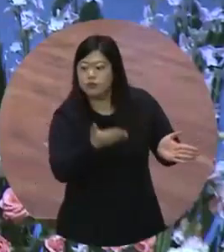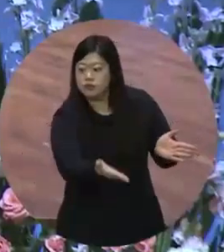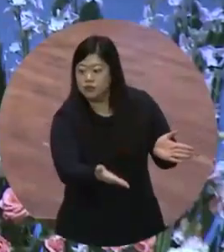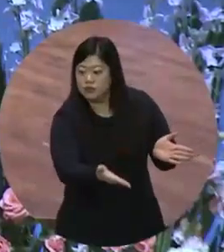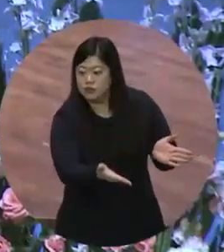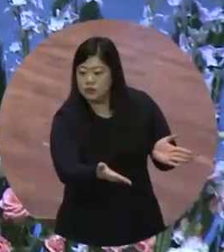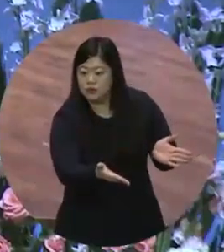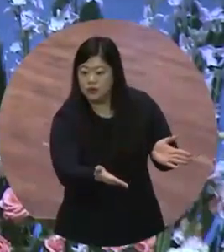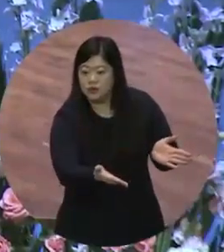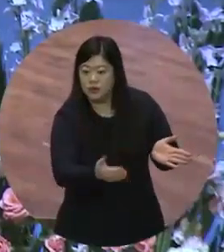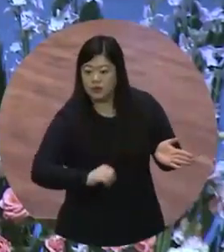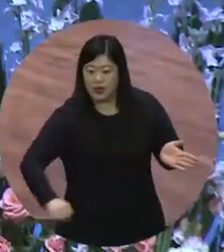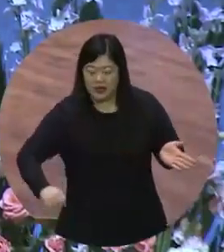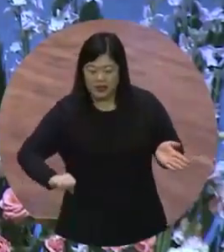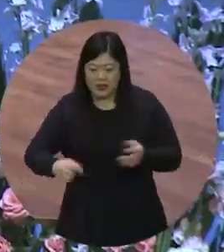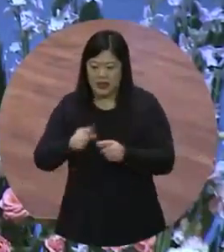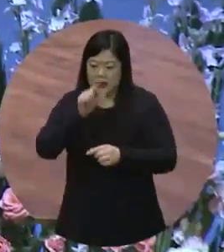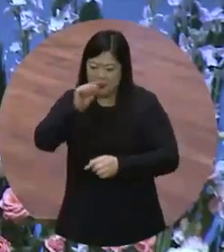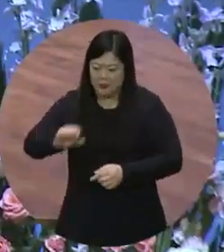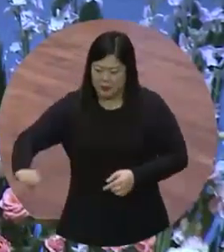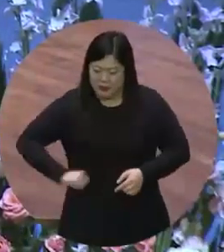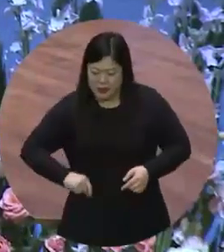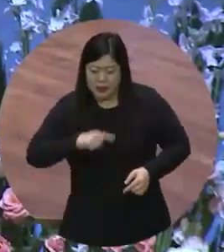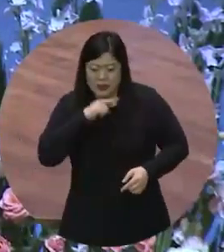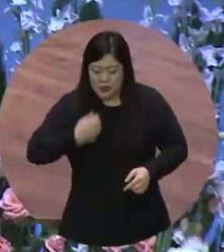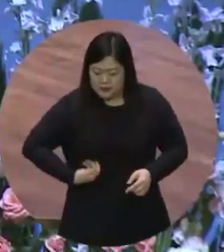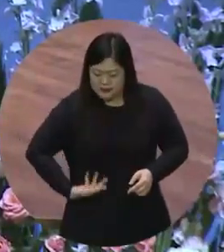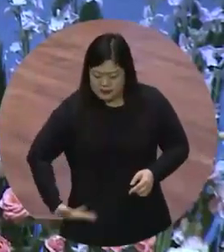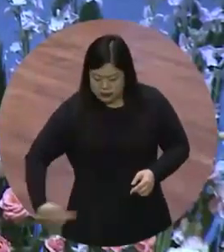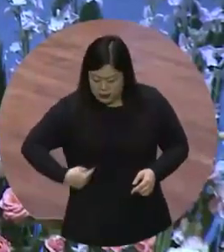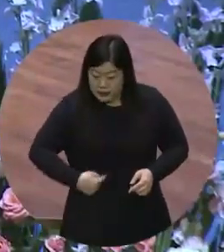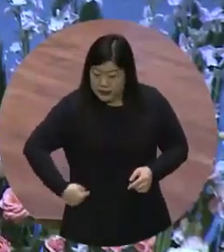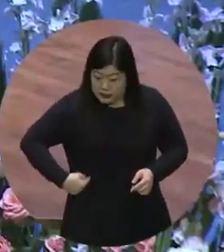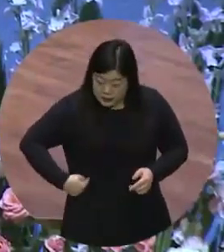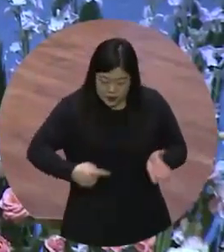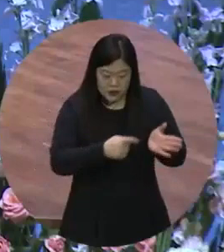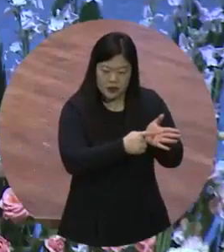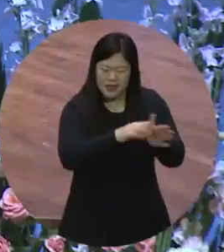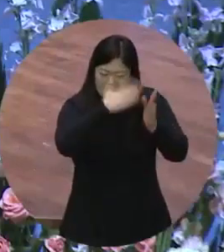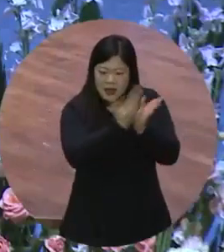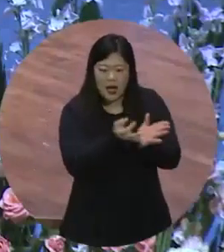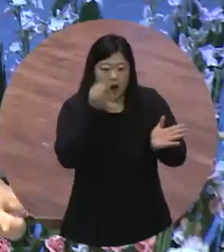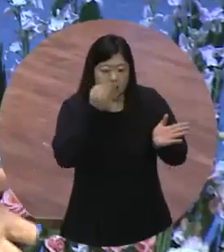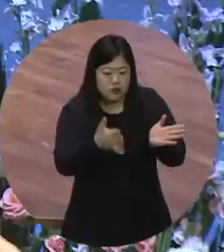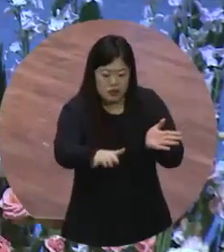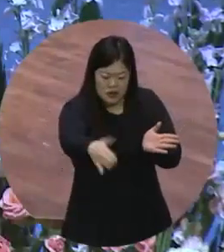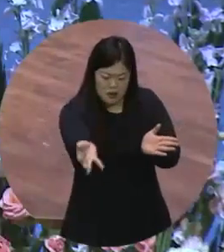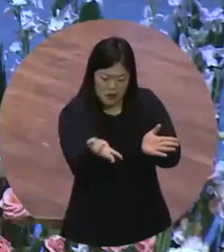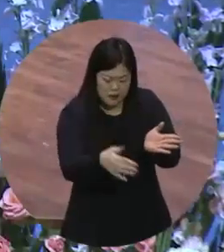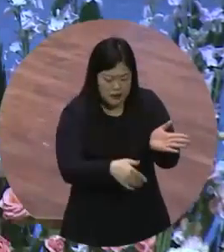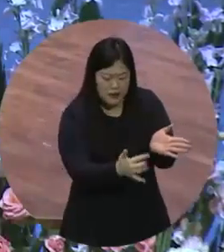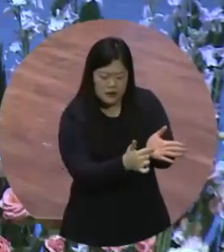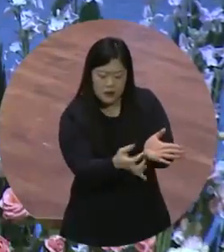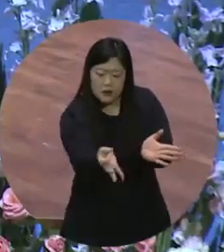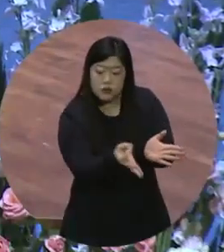또 창으로 찔려가지고 피와 물을 다 쏟았던 이 옆구리 직접 다 보여줬어.